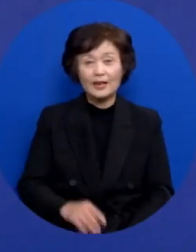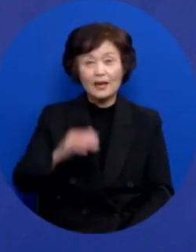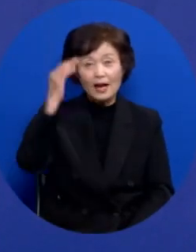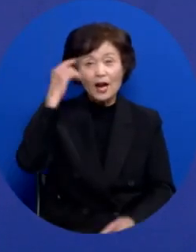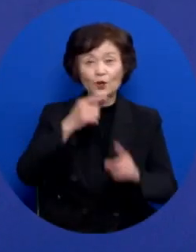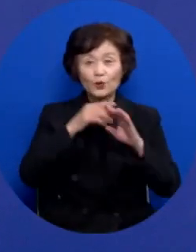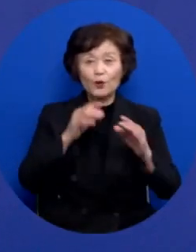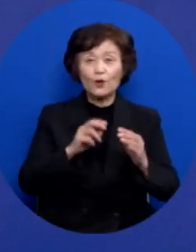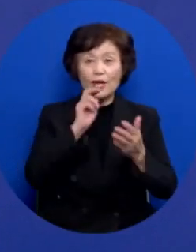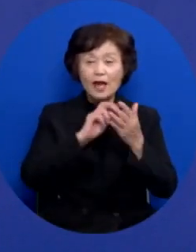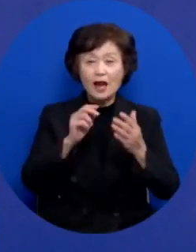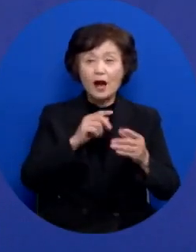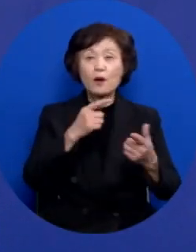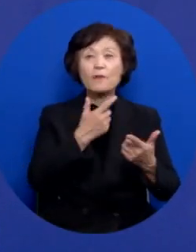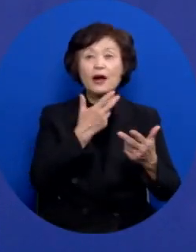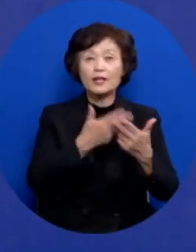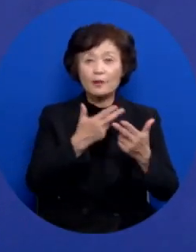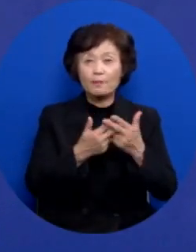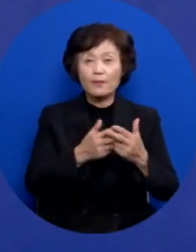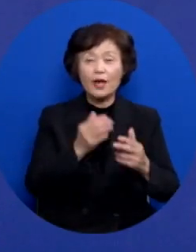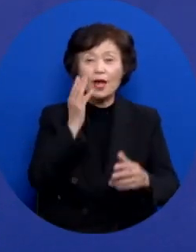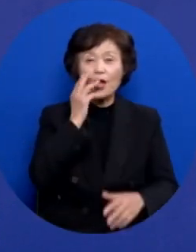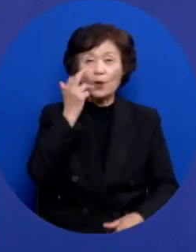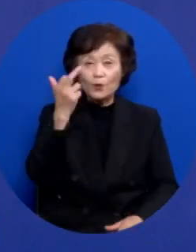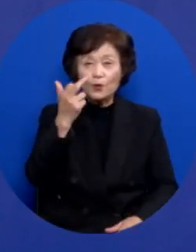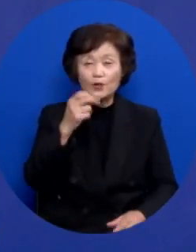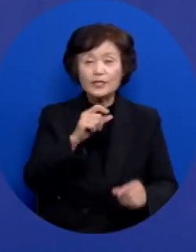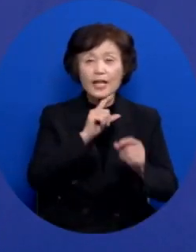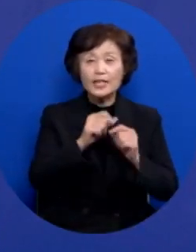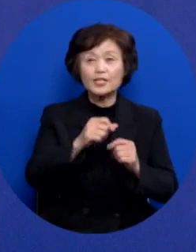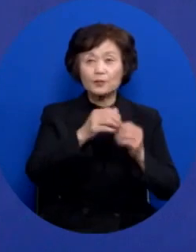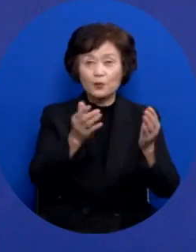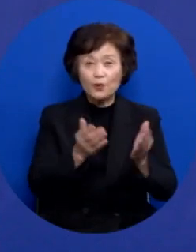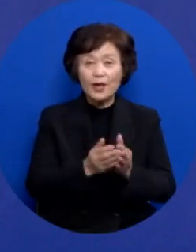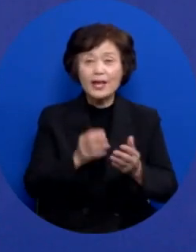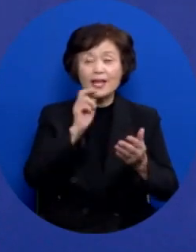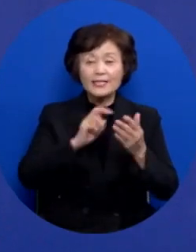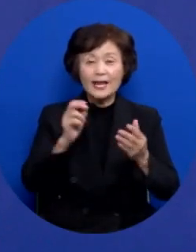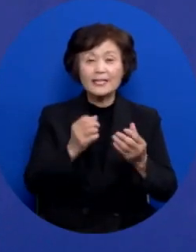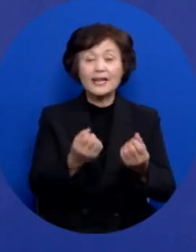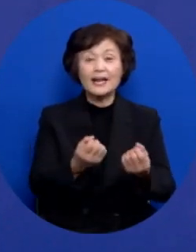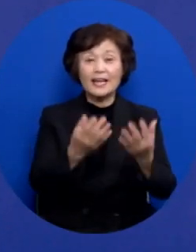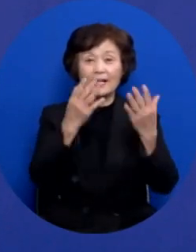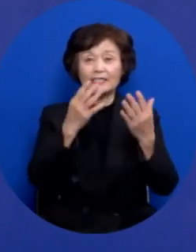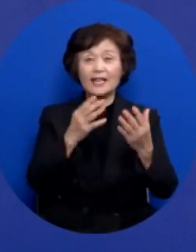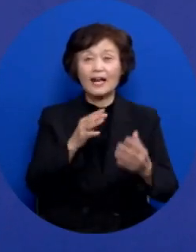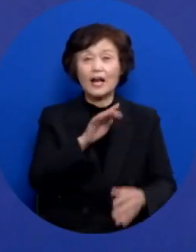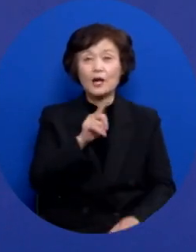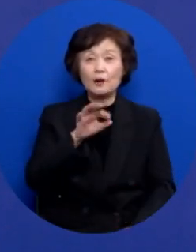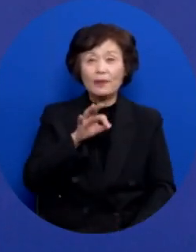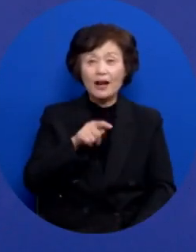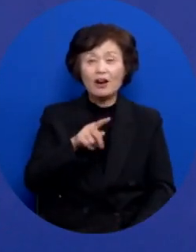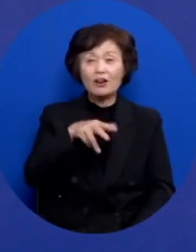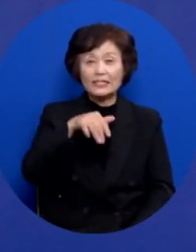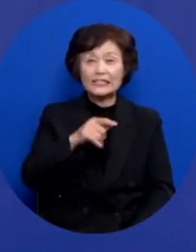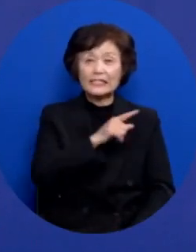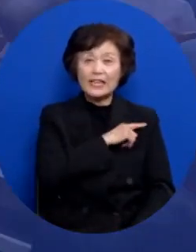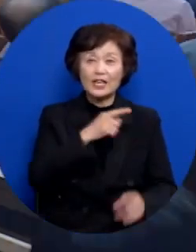한국교회 음악협회 울산지회가 주최한 2023 울산 찬양합창 페스티벌이 방어진 제1교회에서